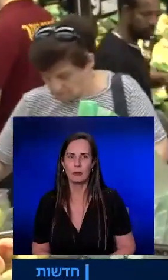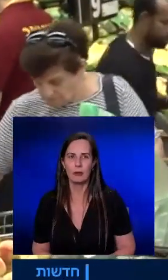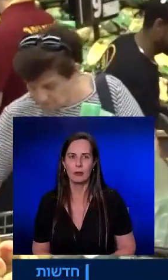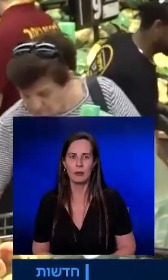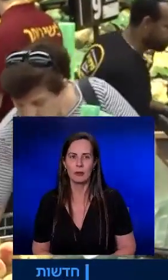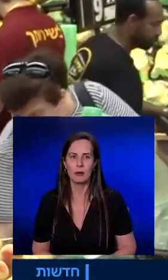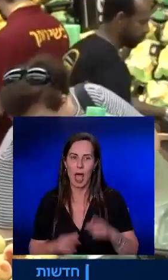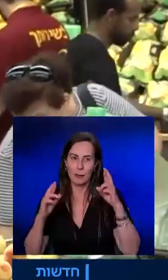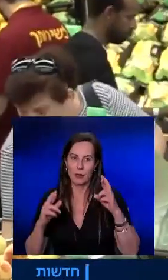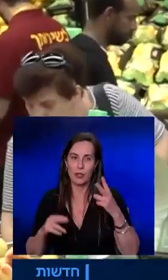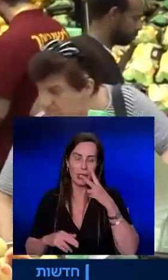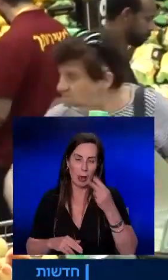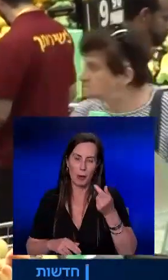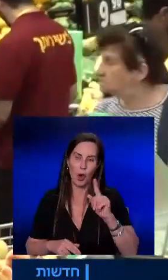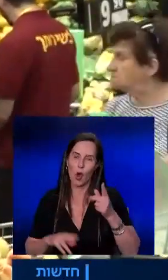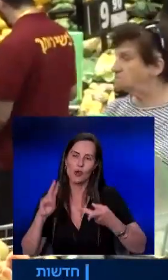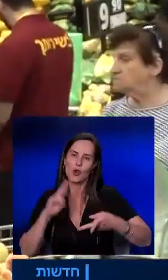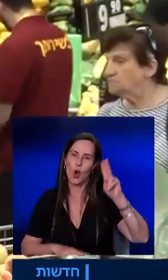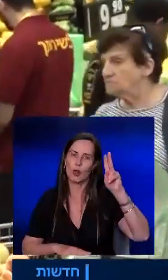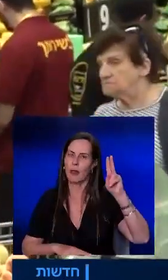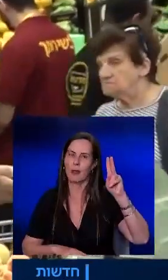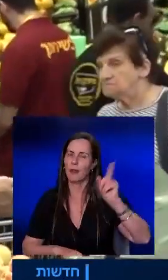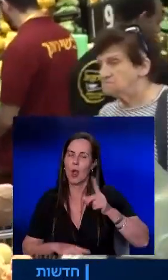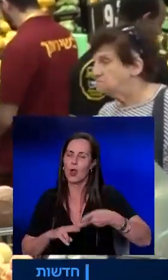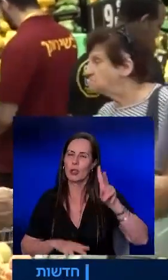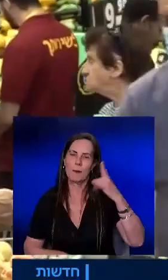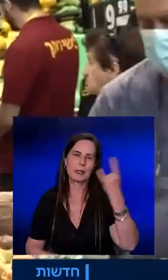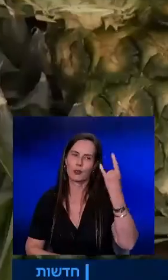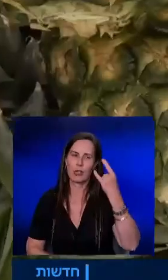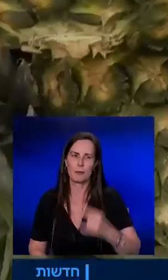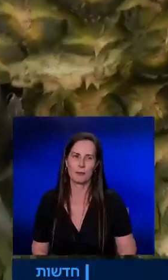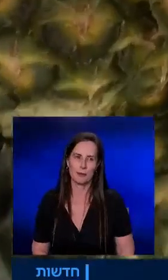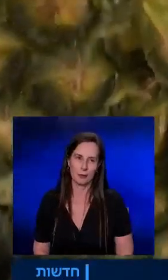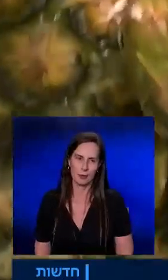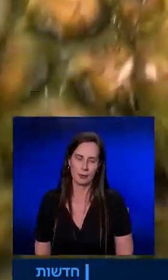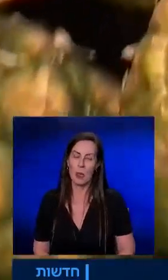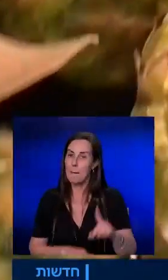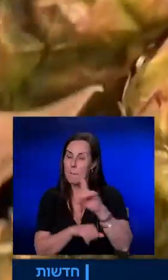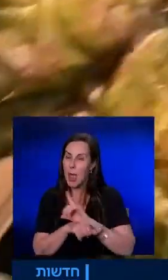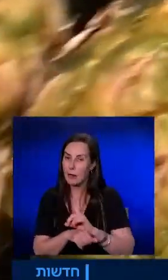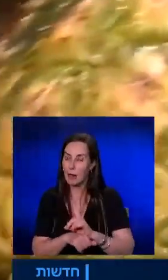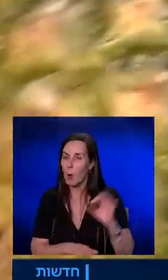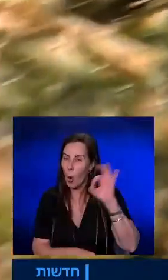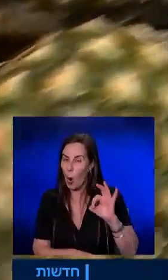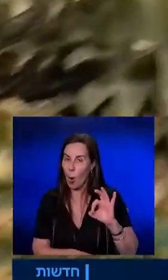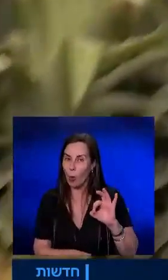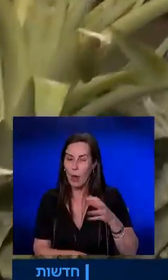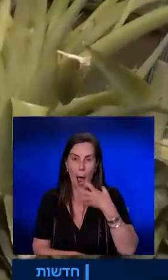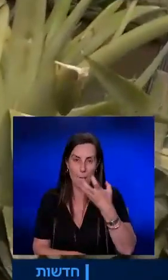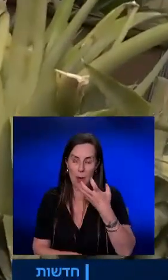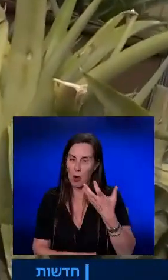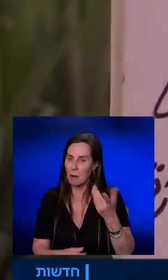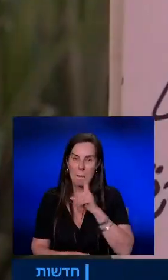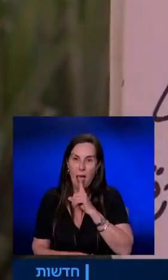אני מקווה שתראי מחירים לא יותר מ-9.90. בינתיים, כל עוד היצע הפירות לא